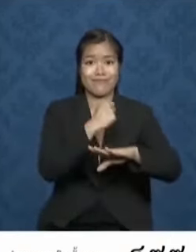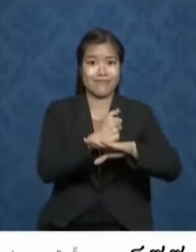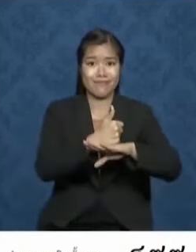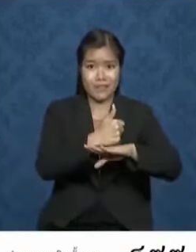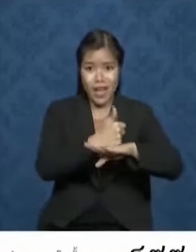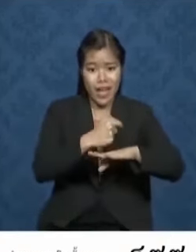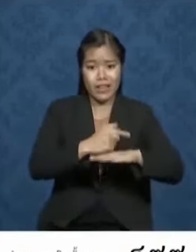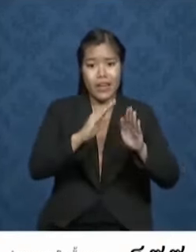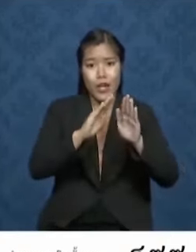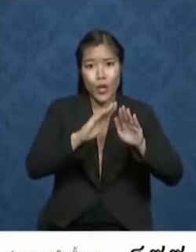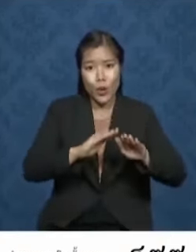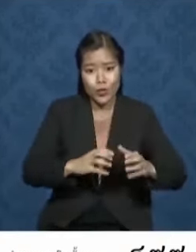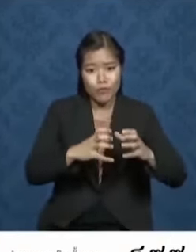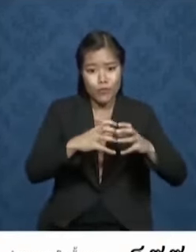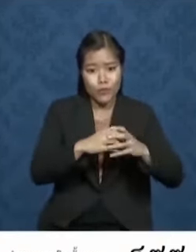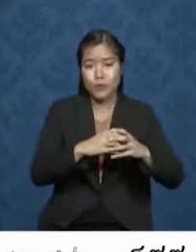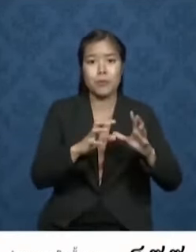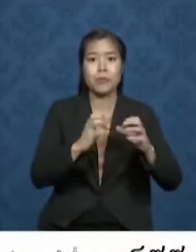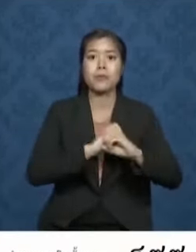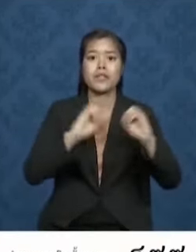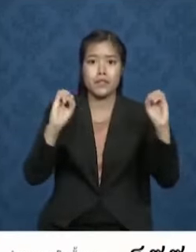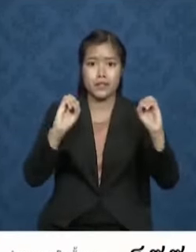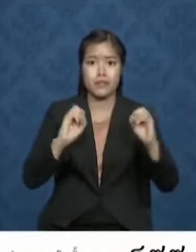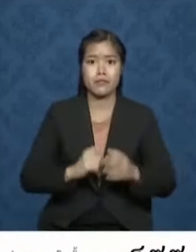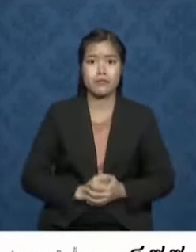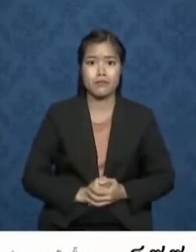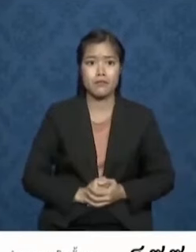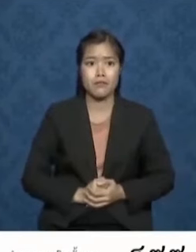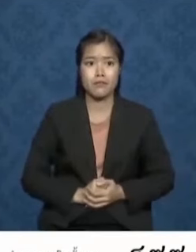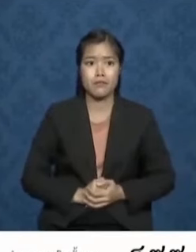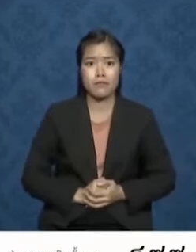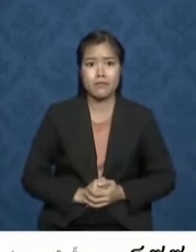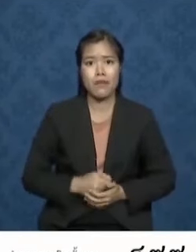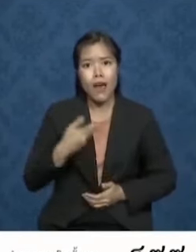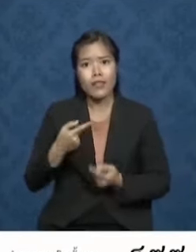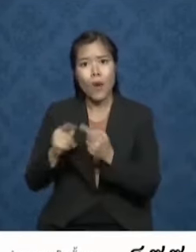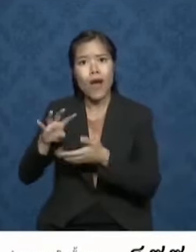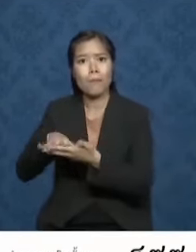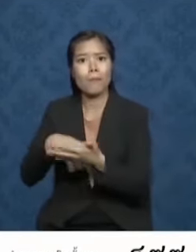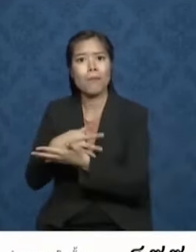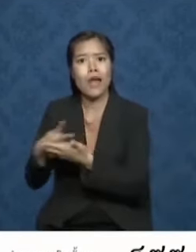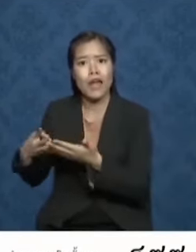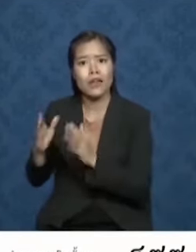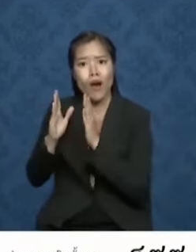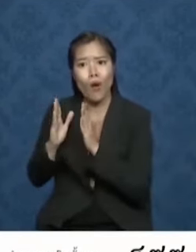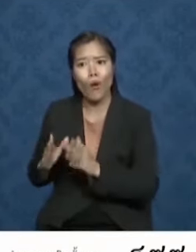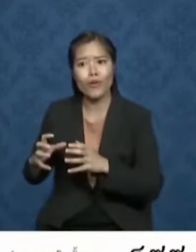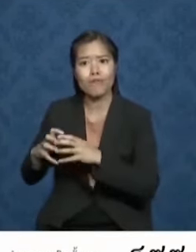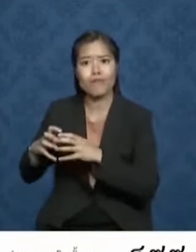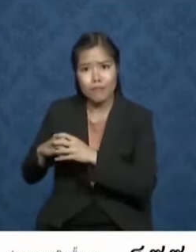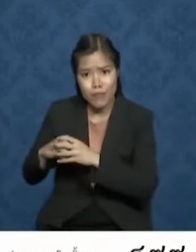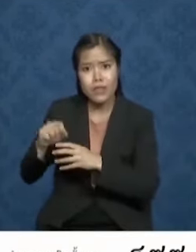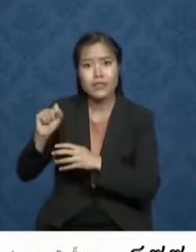เคยลดลงเลยแบบนี้มันย้อนแย้งมั้ยครับย้อนแย้งกับแผนลดกำลังพลของบุคลากรของกอง